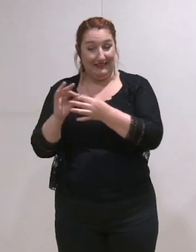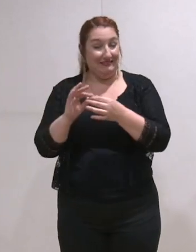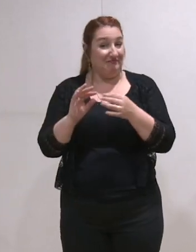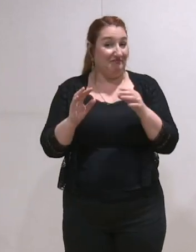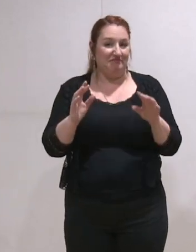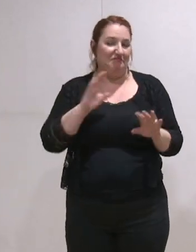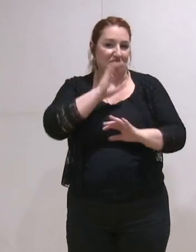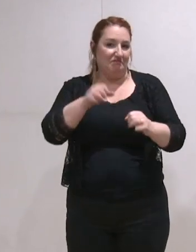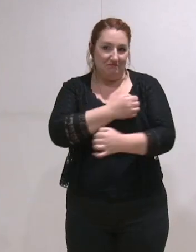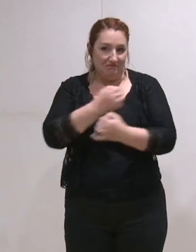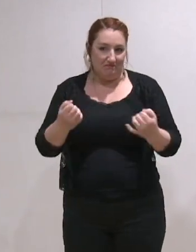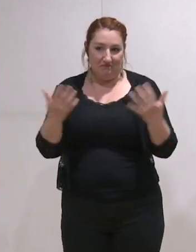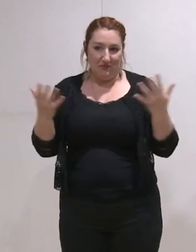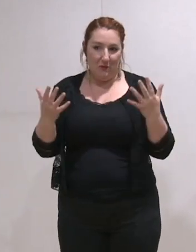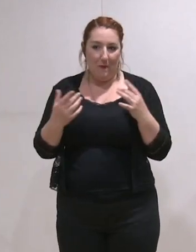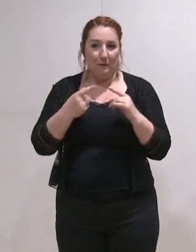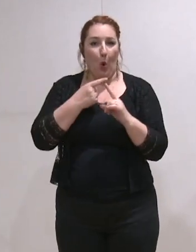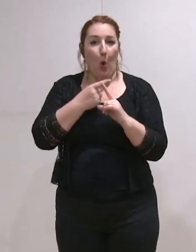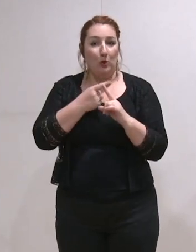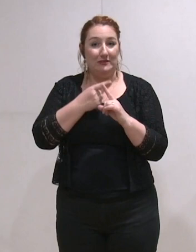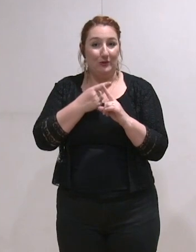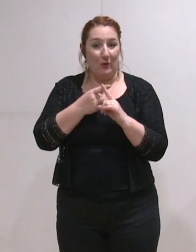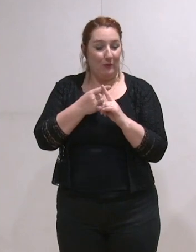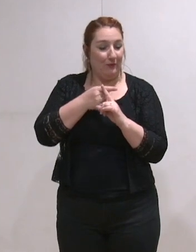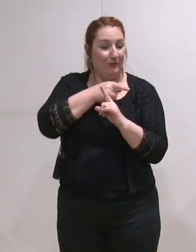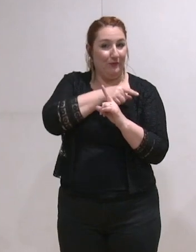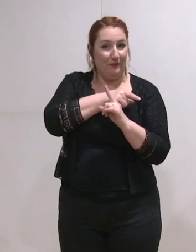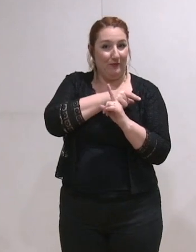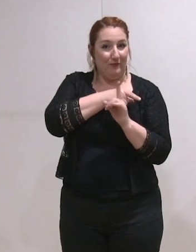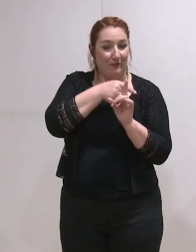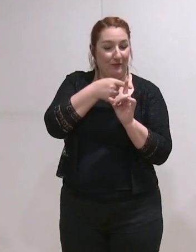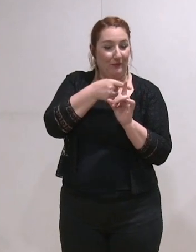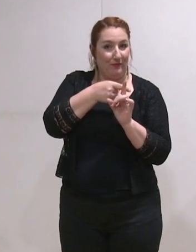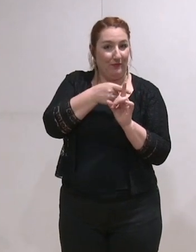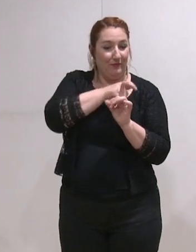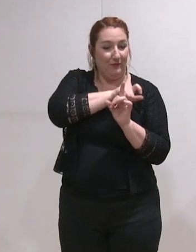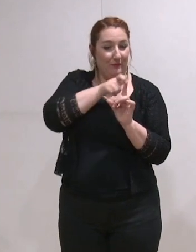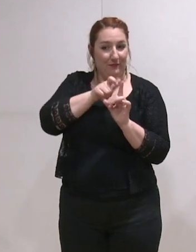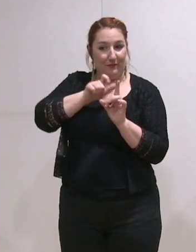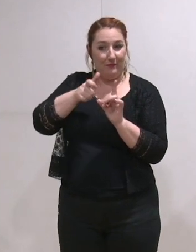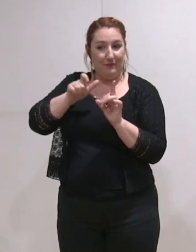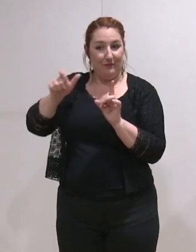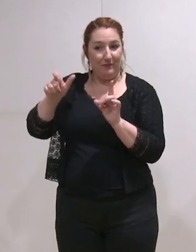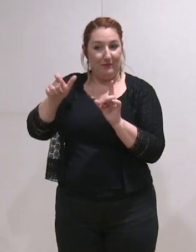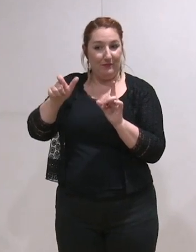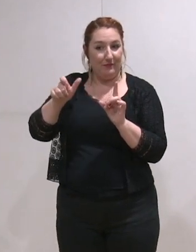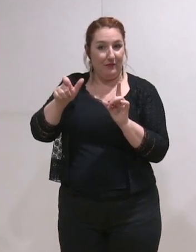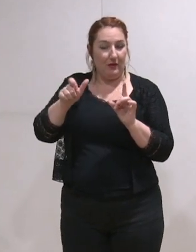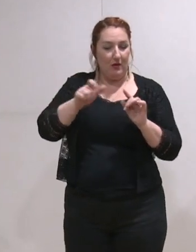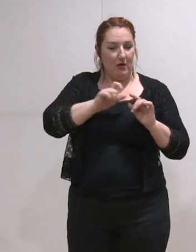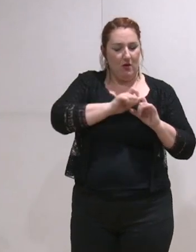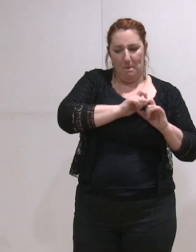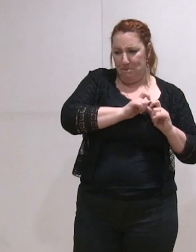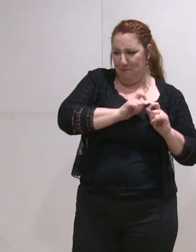quotient d'un terme par le terme précédent se rapproche de plus en plus au fur et à mesure que l'on avance dans la